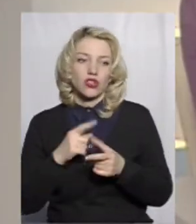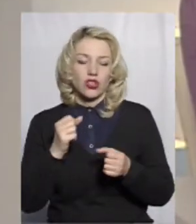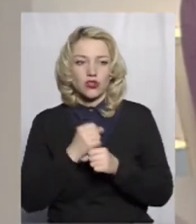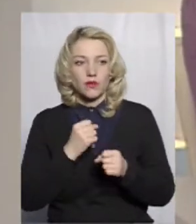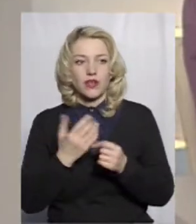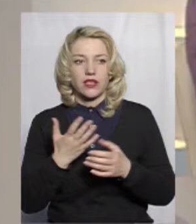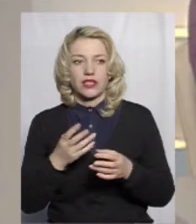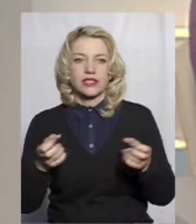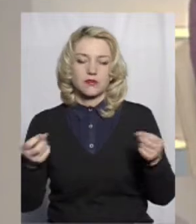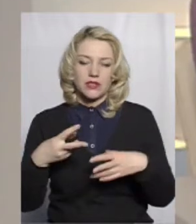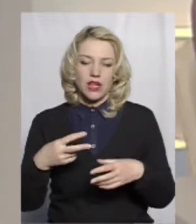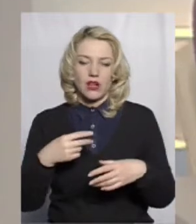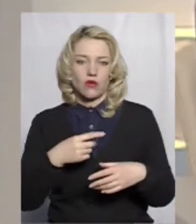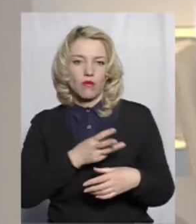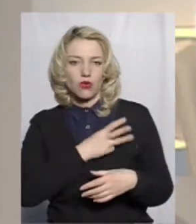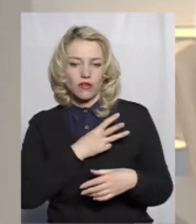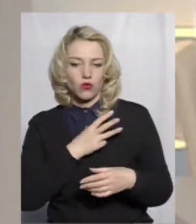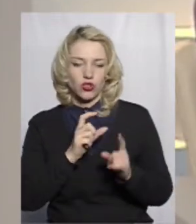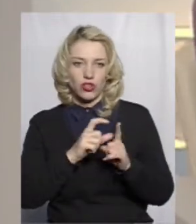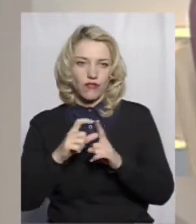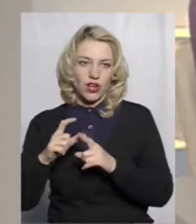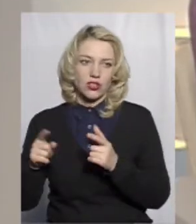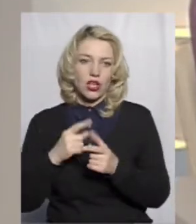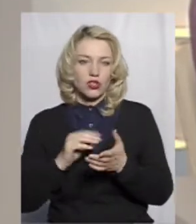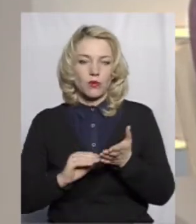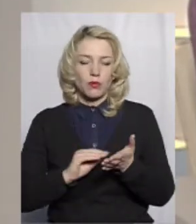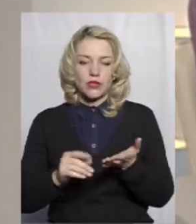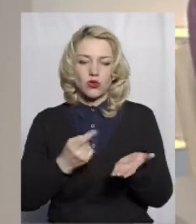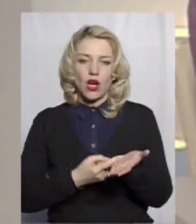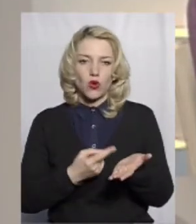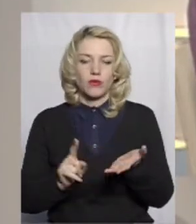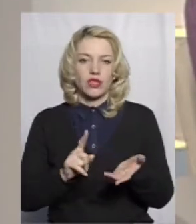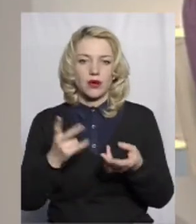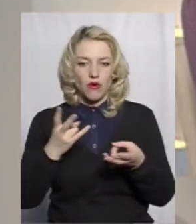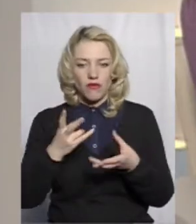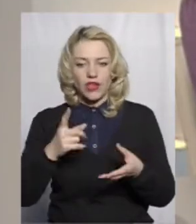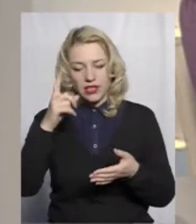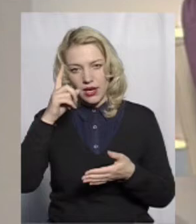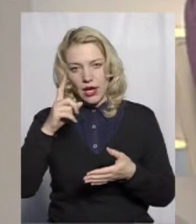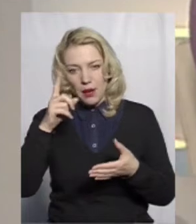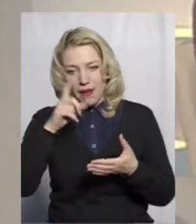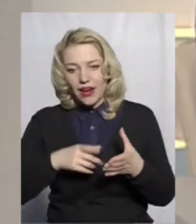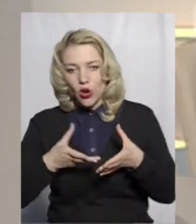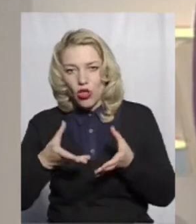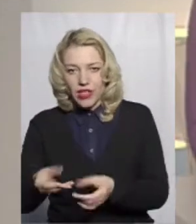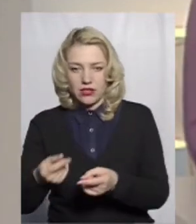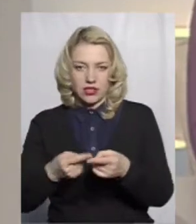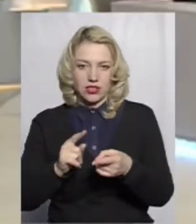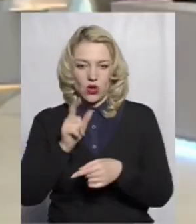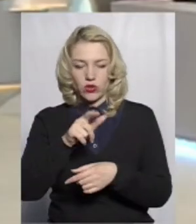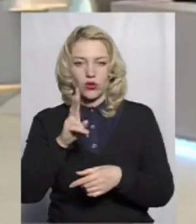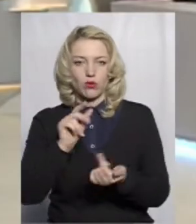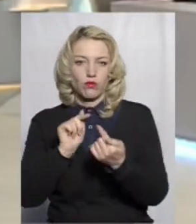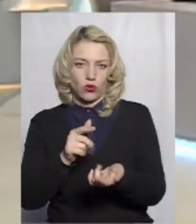спеціальні мотивуючі фрази, чи прописуєте якісь аргументи, от які мають переконати тих затятих противників вакцинації, отаке зробити